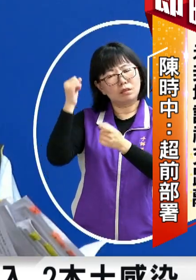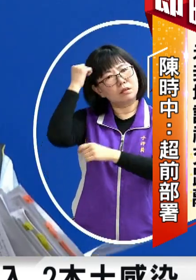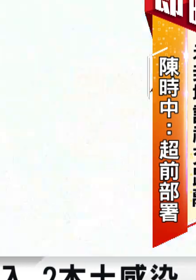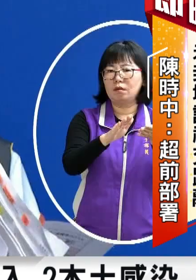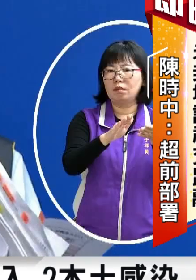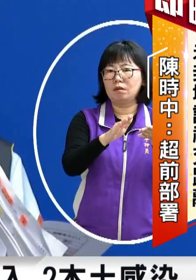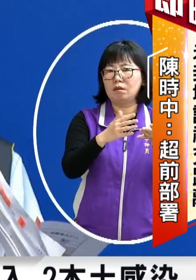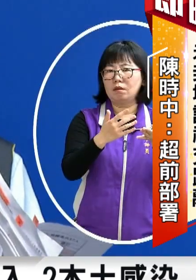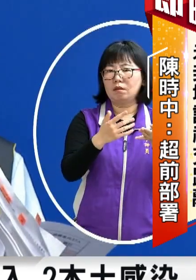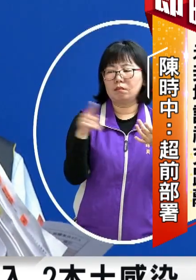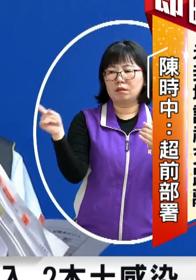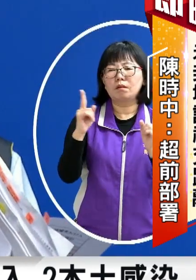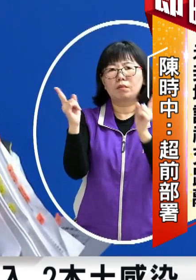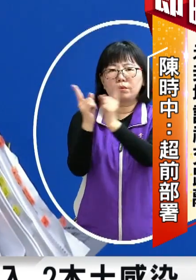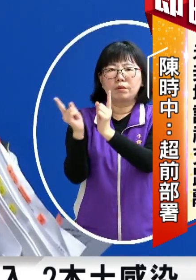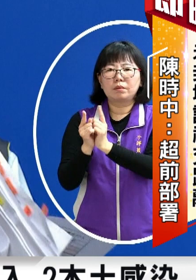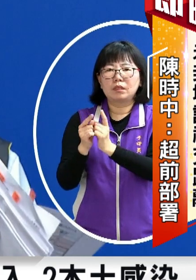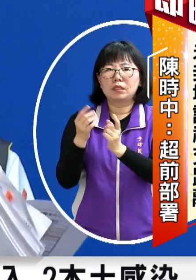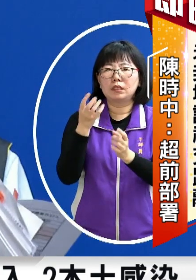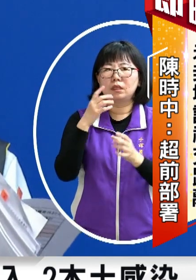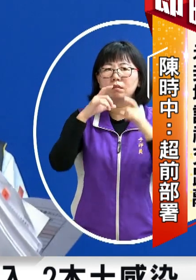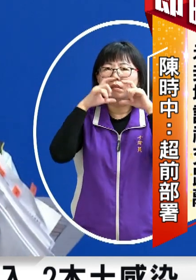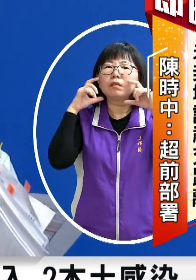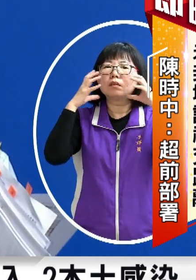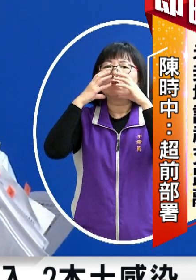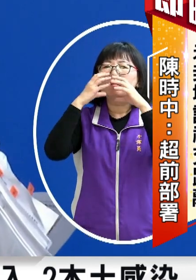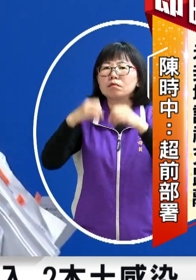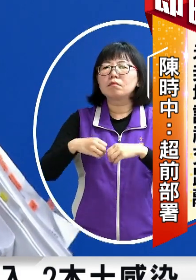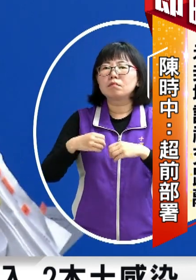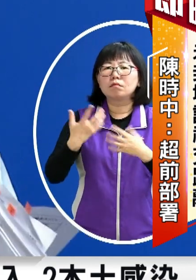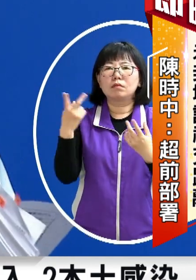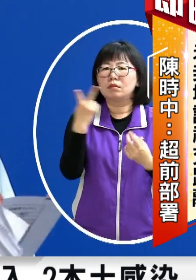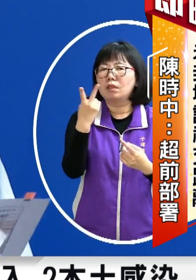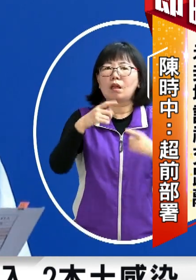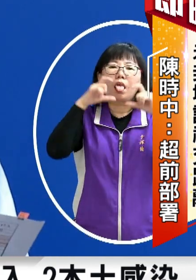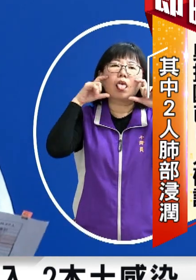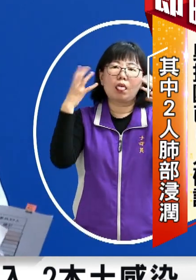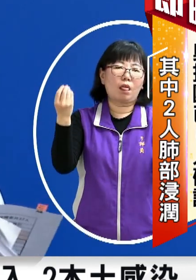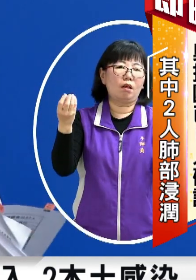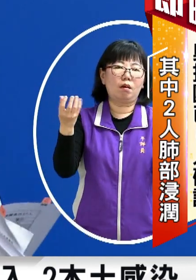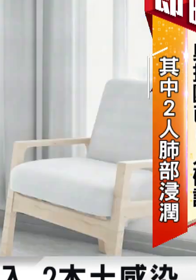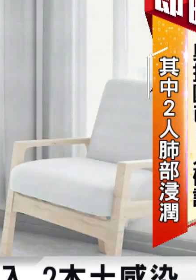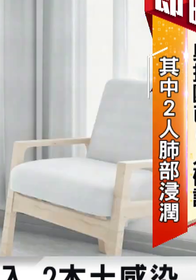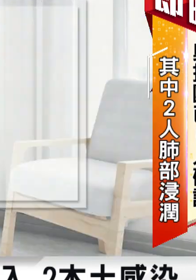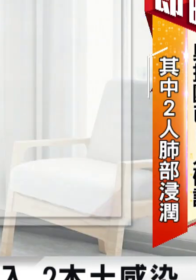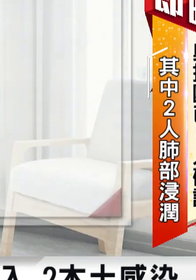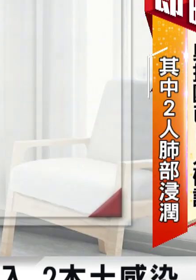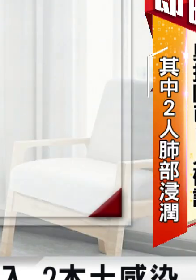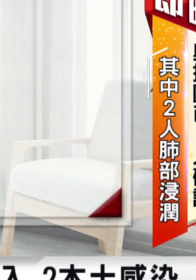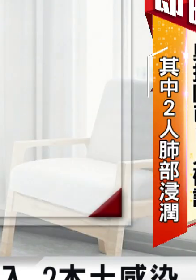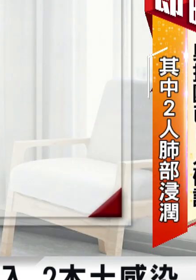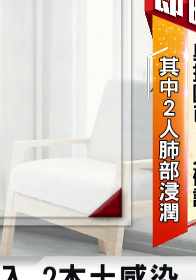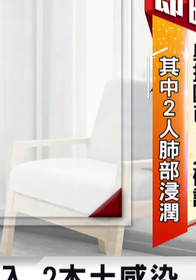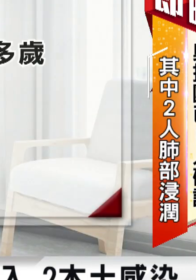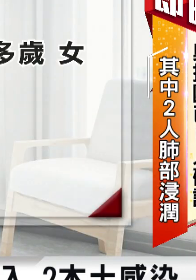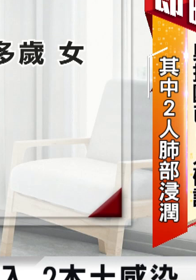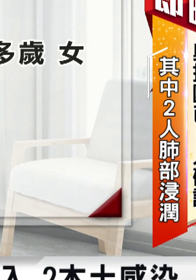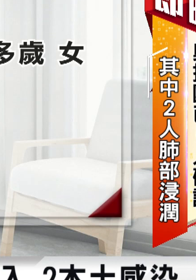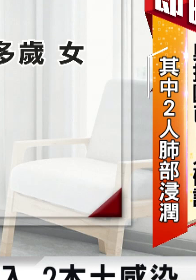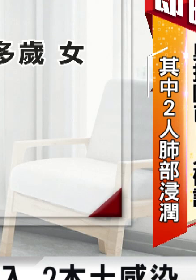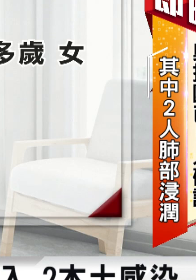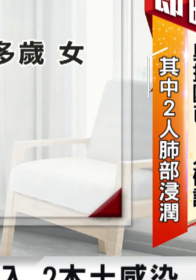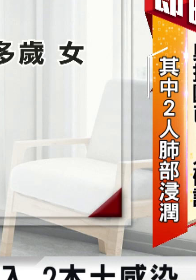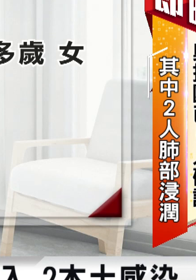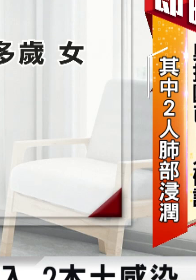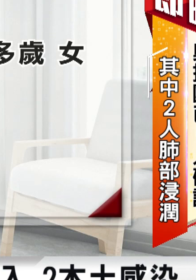的一个住户互相接触，而且有口罩，他们并没有两个人都没有戴口罩的状况之下。 据了解，虽然案347